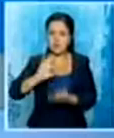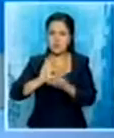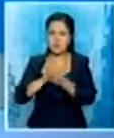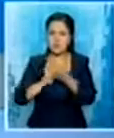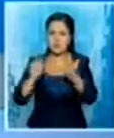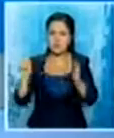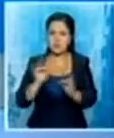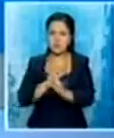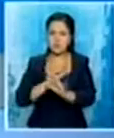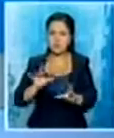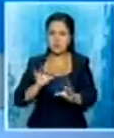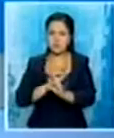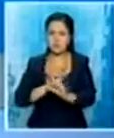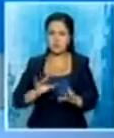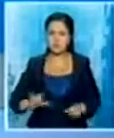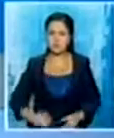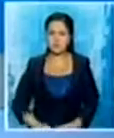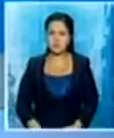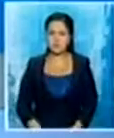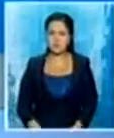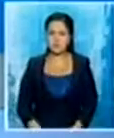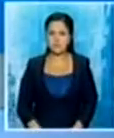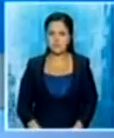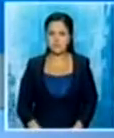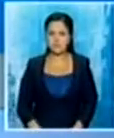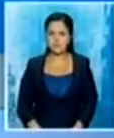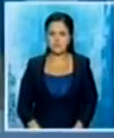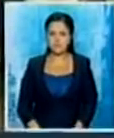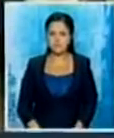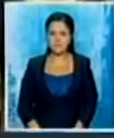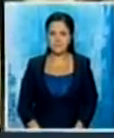празднике побывала и наш корреспондент Сауле Байгалиева.